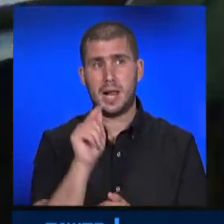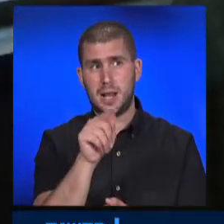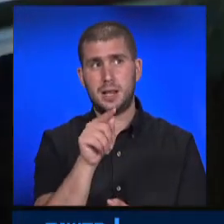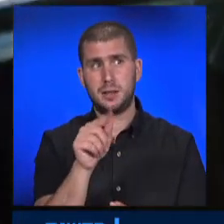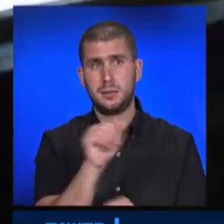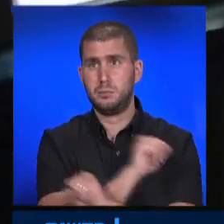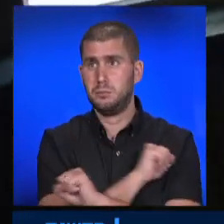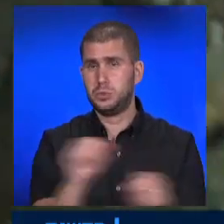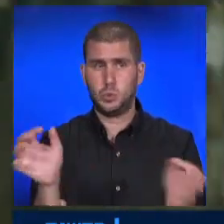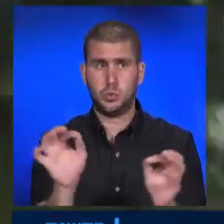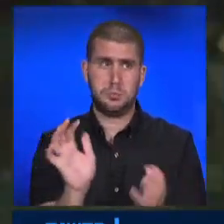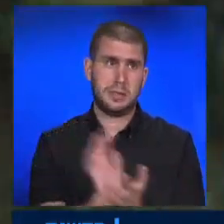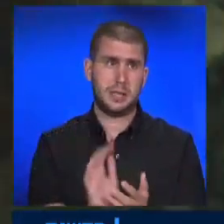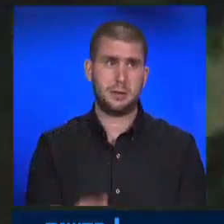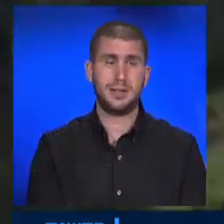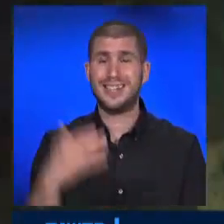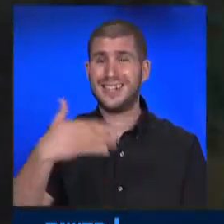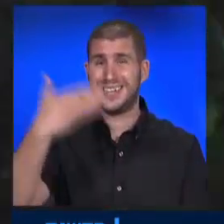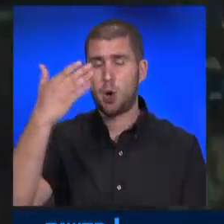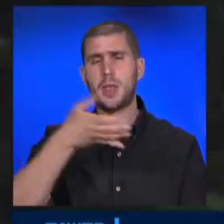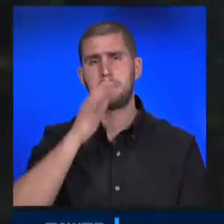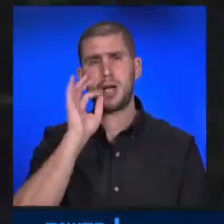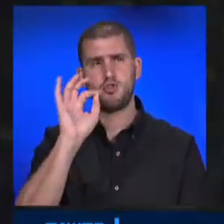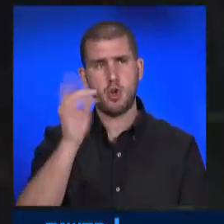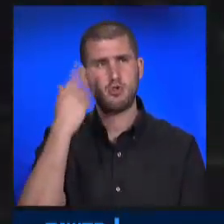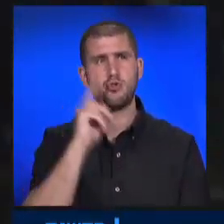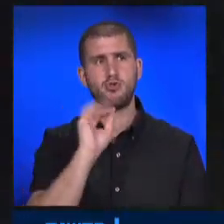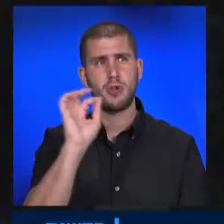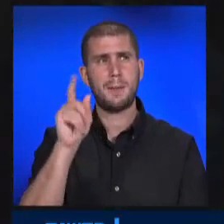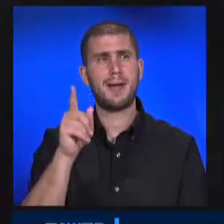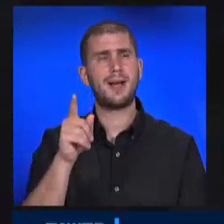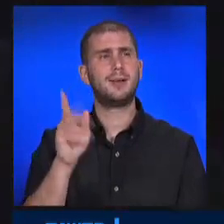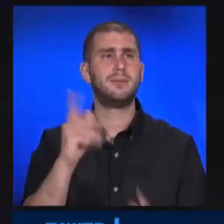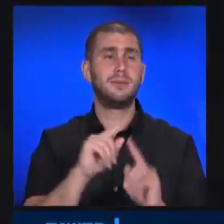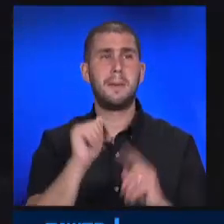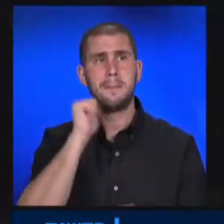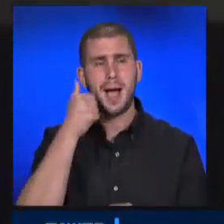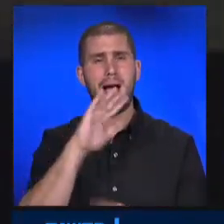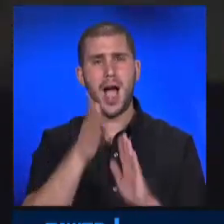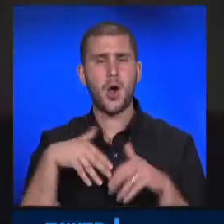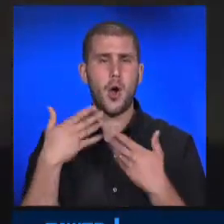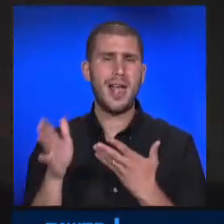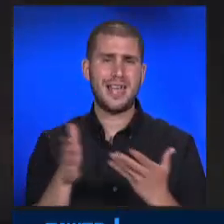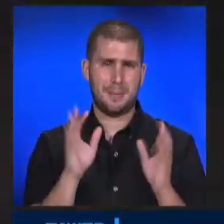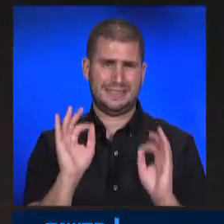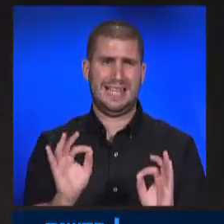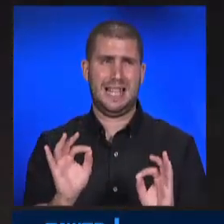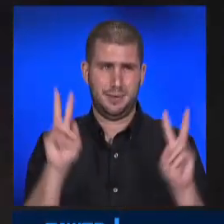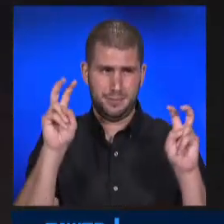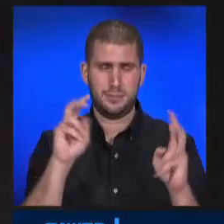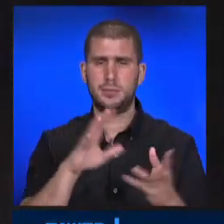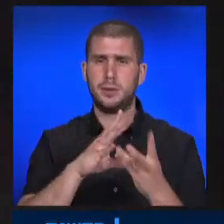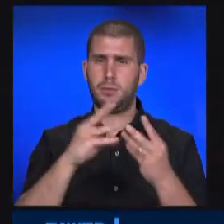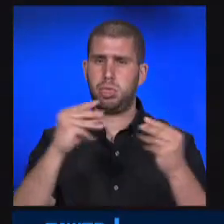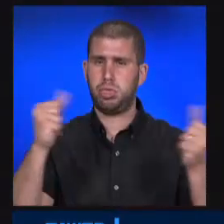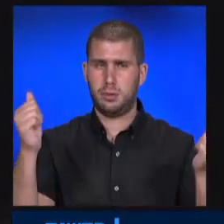שזה פה לא יתפוצץ. הקירות בבר של אמיל, שנקרא בשם האירוני כל כך, מחר הכל יהיה בסדר, התקלפו